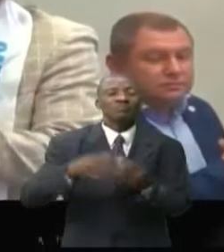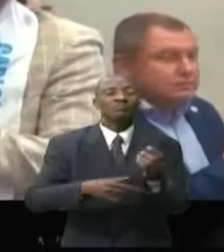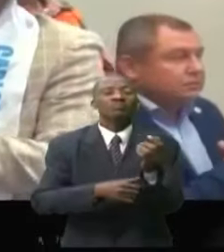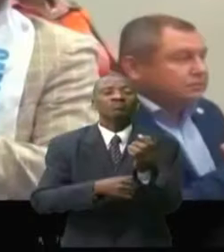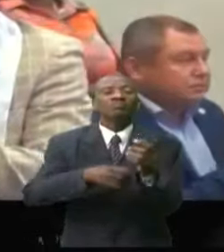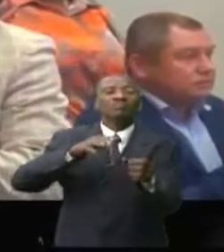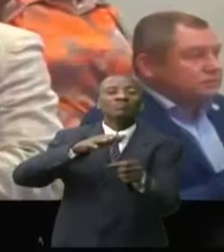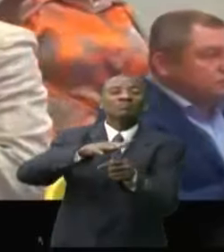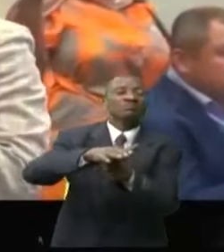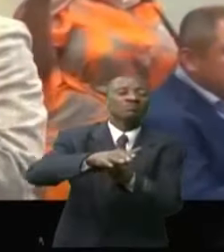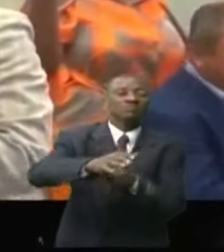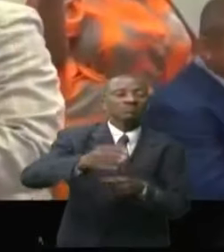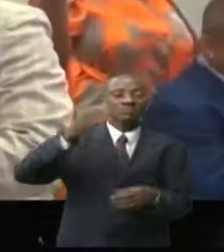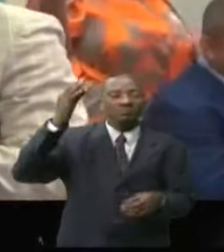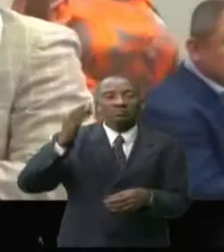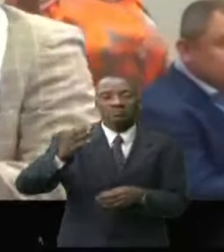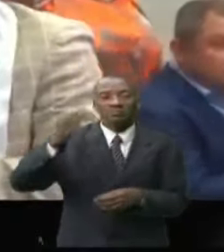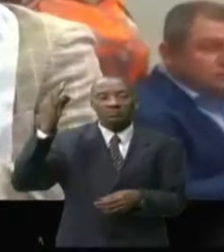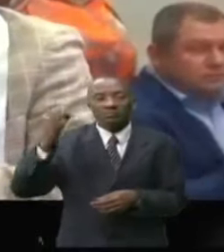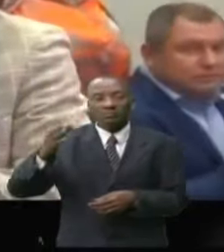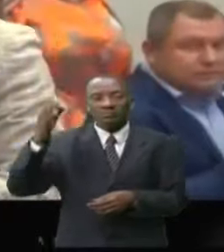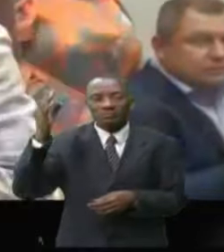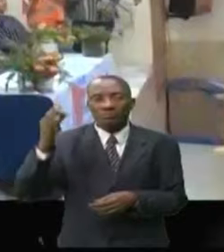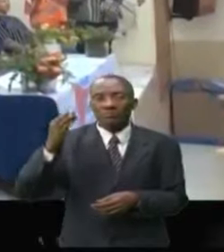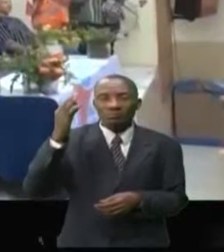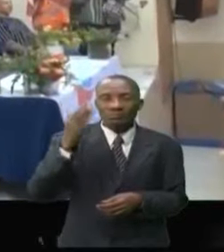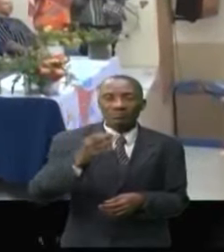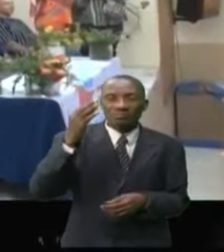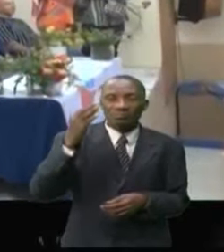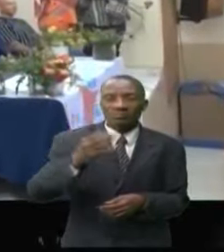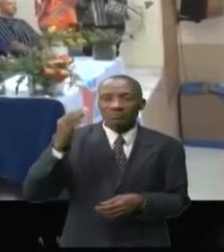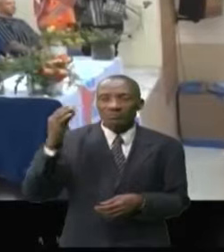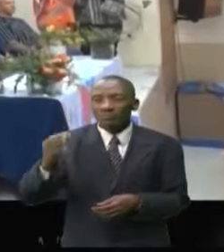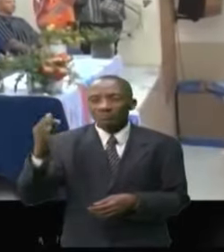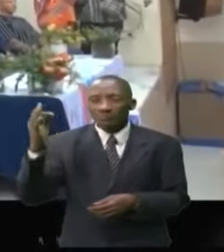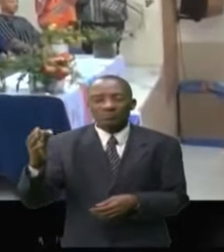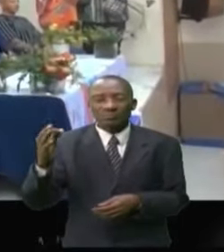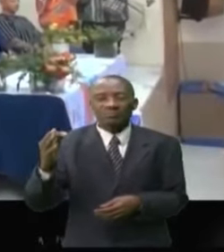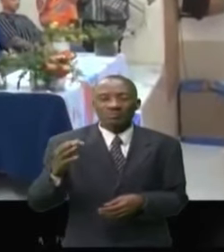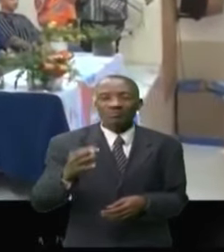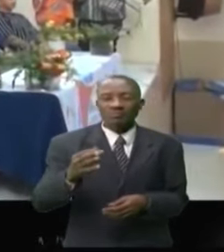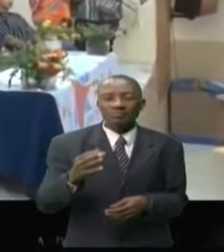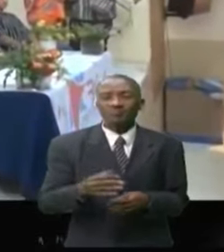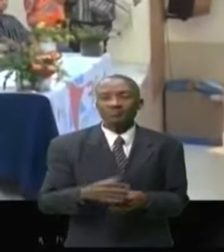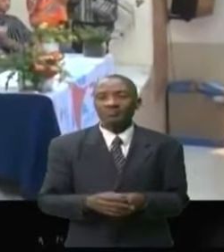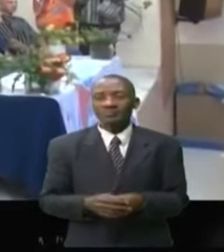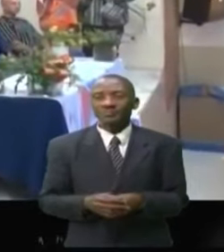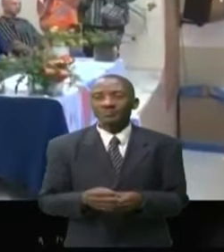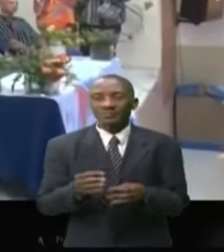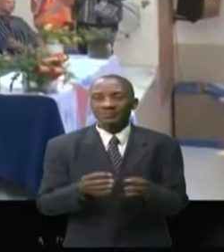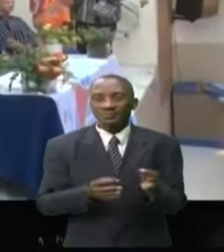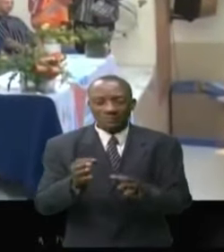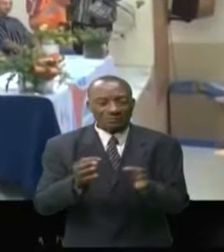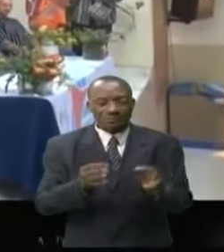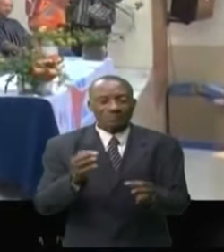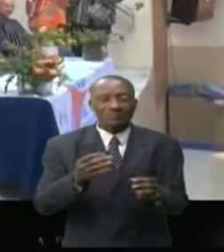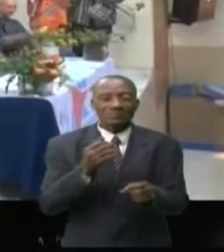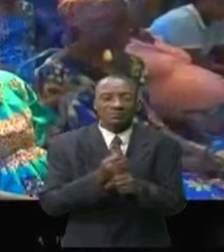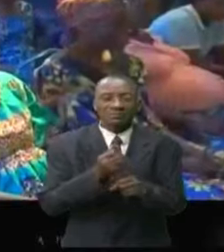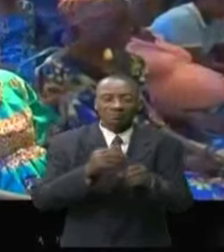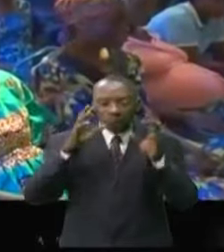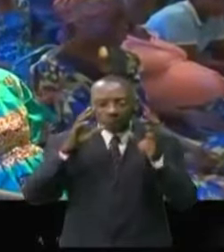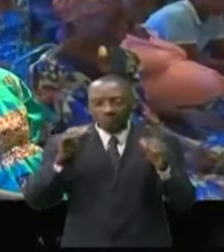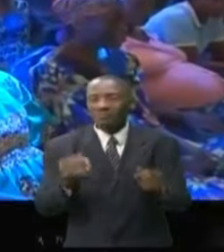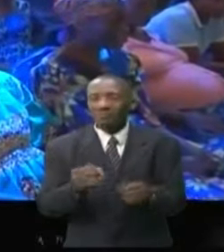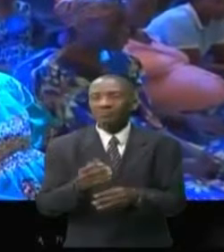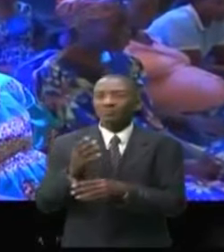conduite de l'autorité municipale de Kenya madame re o membbrre effectif de l'UDPS la délégation s'est dirigée à la salle de